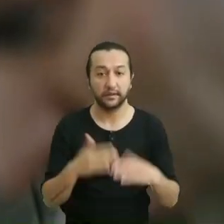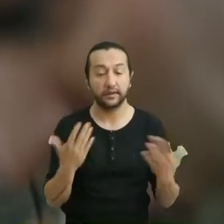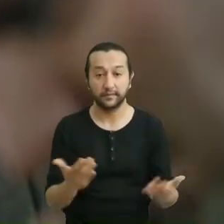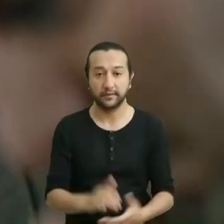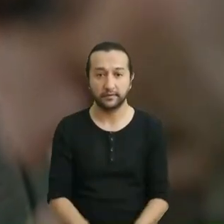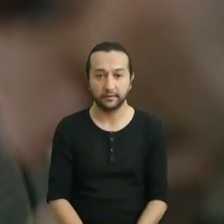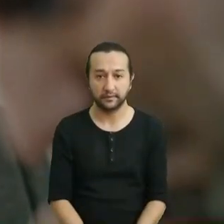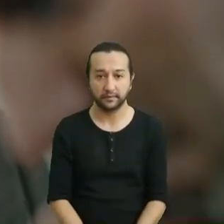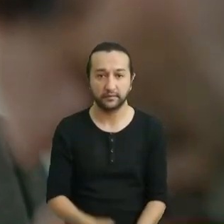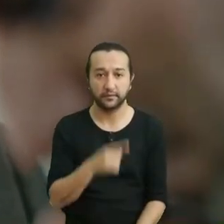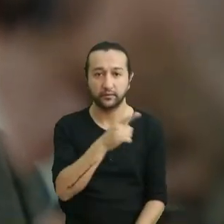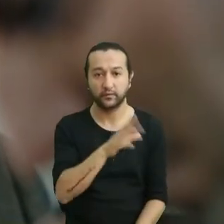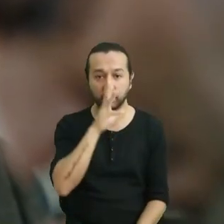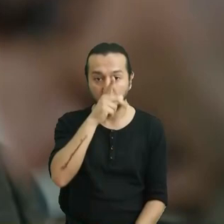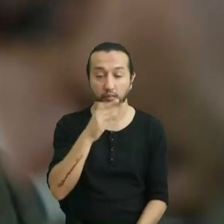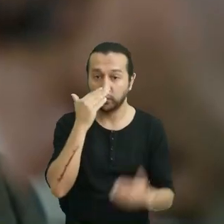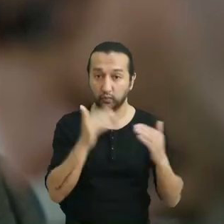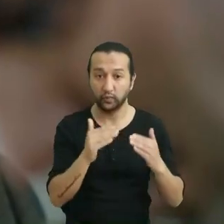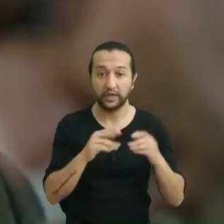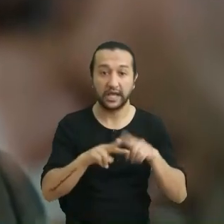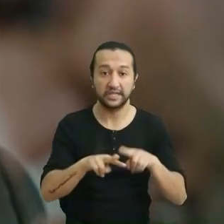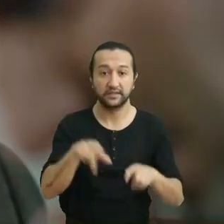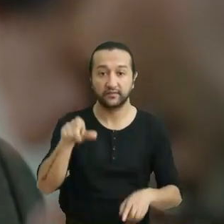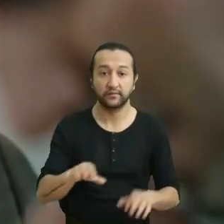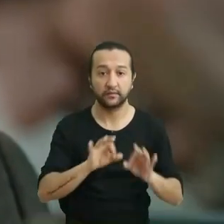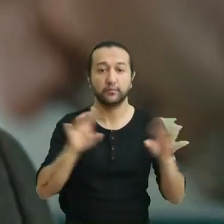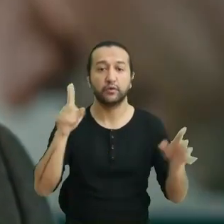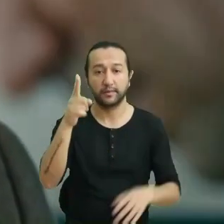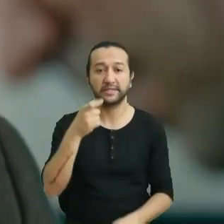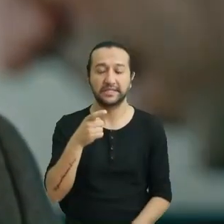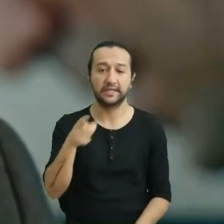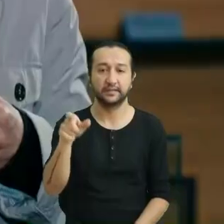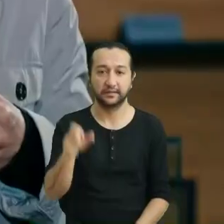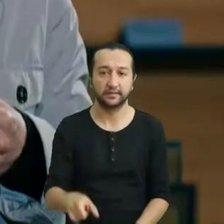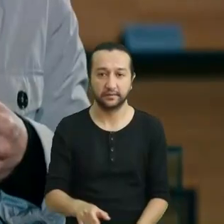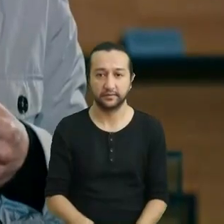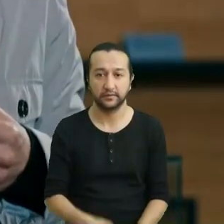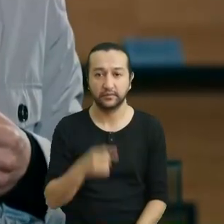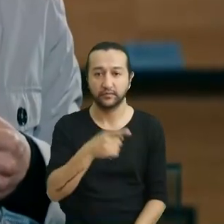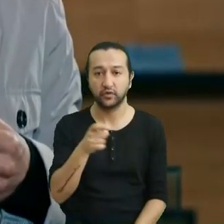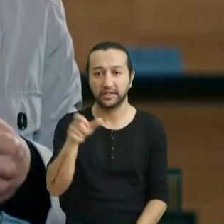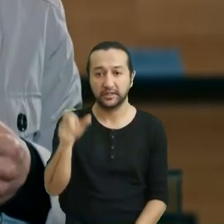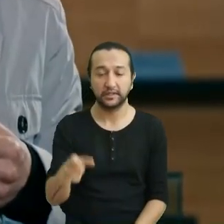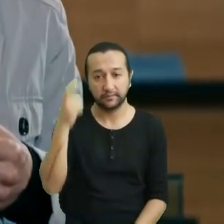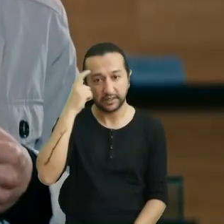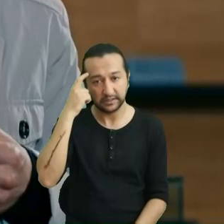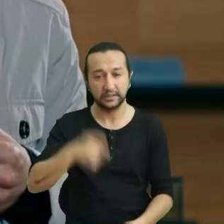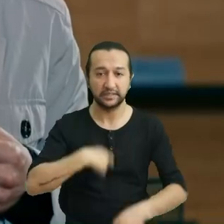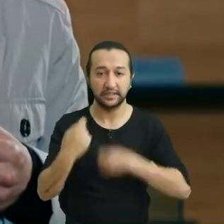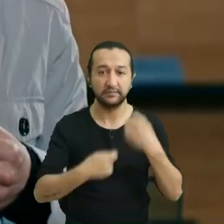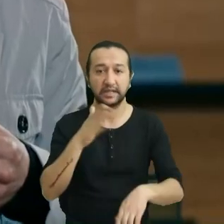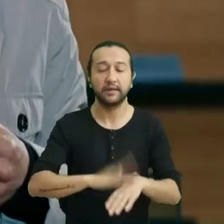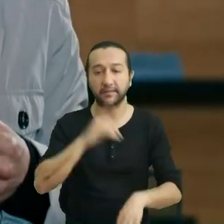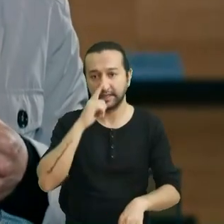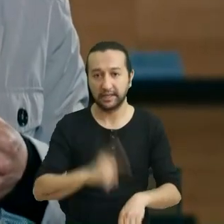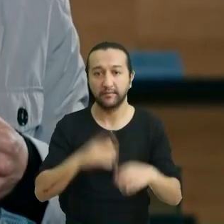Ama bu yöne gidildiğinde Asaf mükemmel bir silahtır. Bu silahın başına buyruk hareket